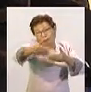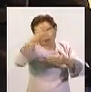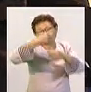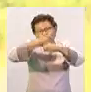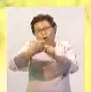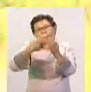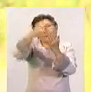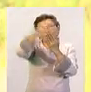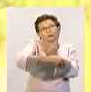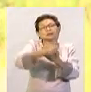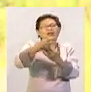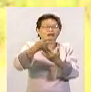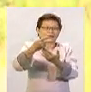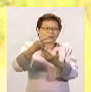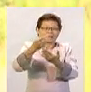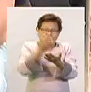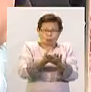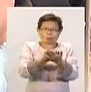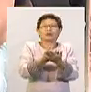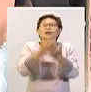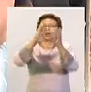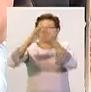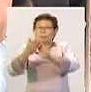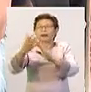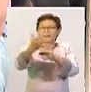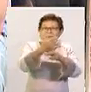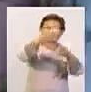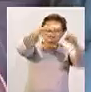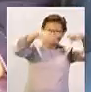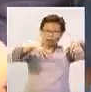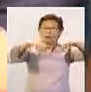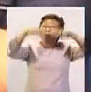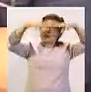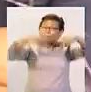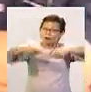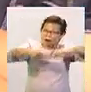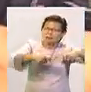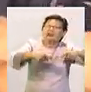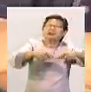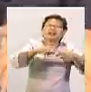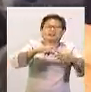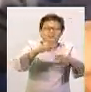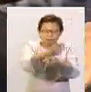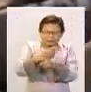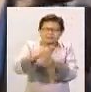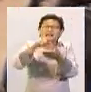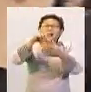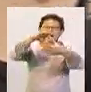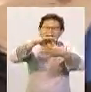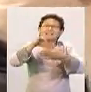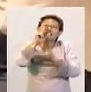membangunkan projek ekonomi komuniti hasil dapatan elektrik, iaitu program aktiviti peternakan itik daging dan ikan keli.